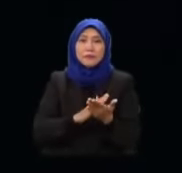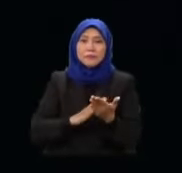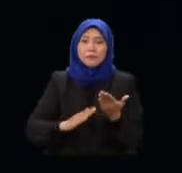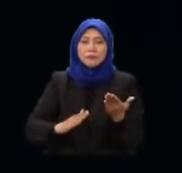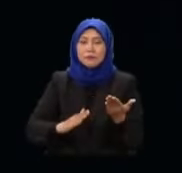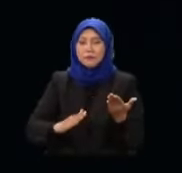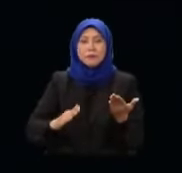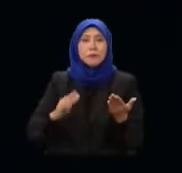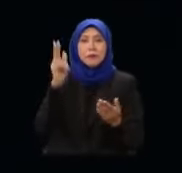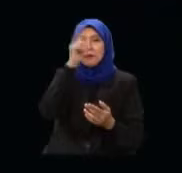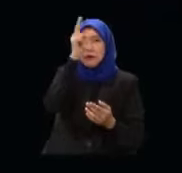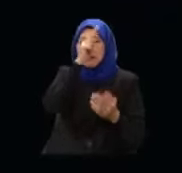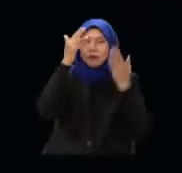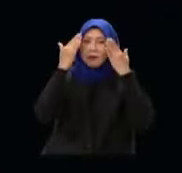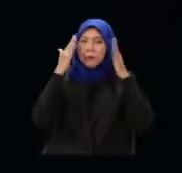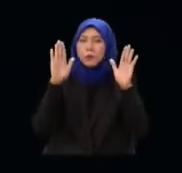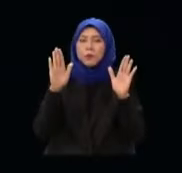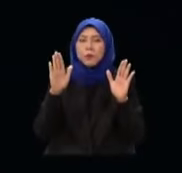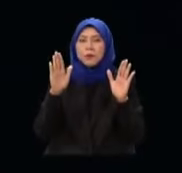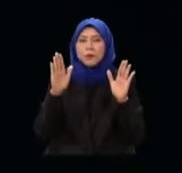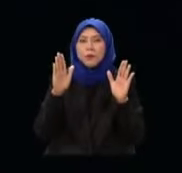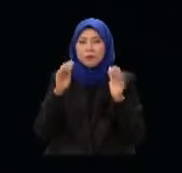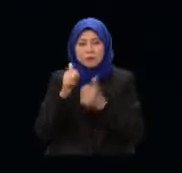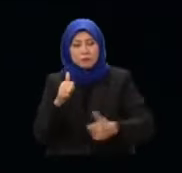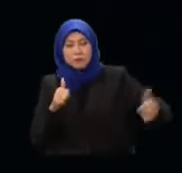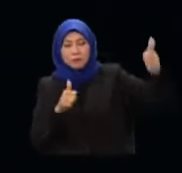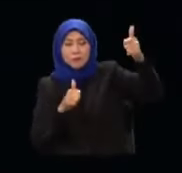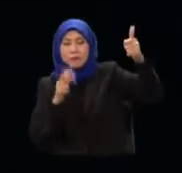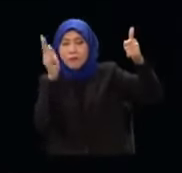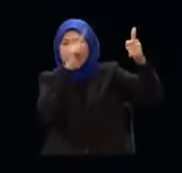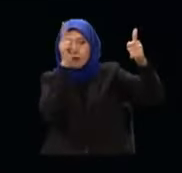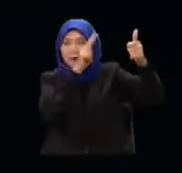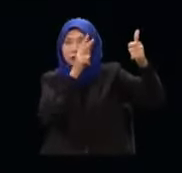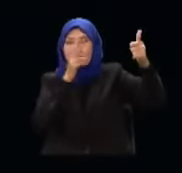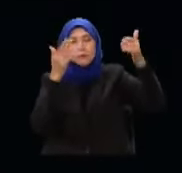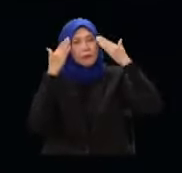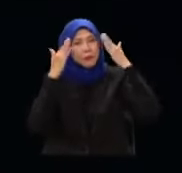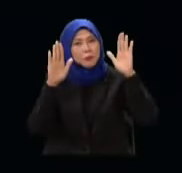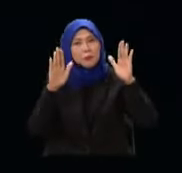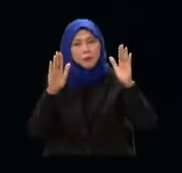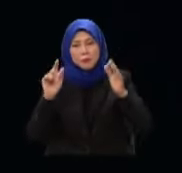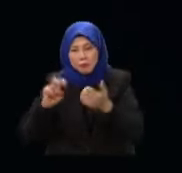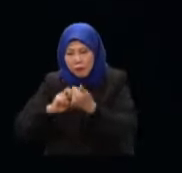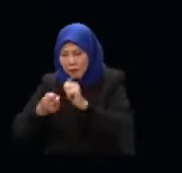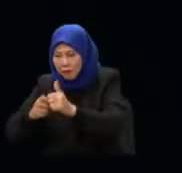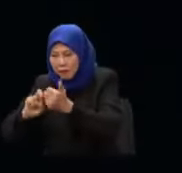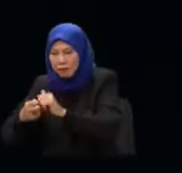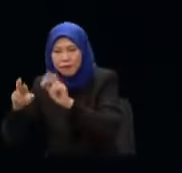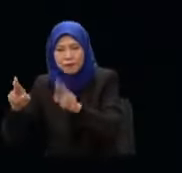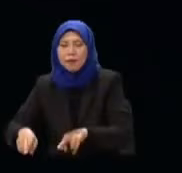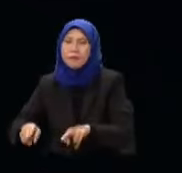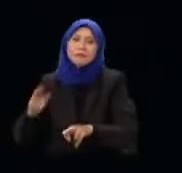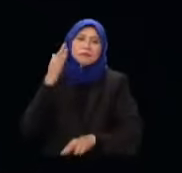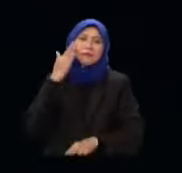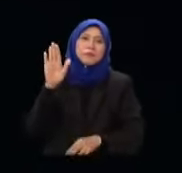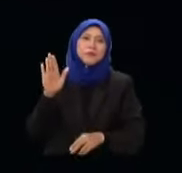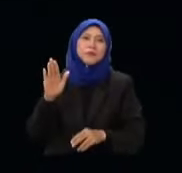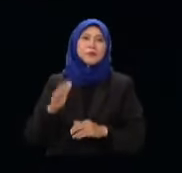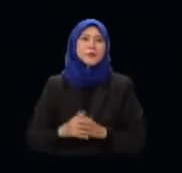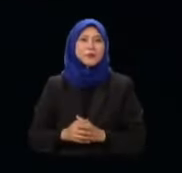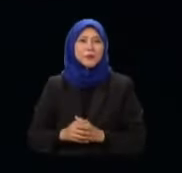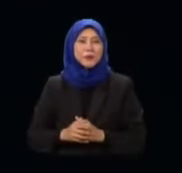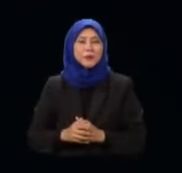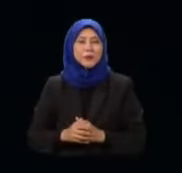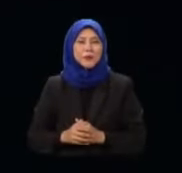eh kepada peringkat pengurusan kerajaan daripada atas ke bawah contoh kalau di di